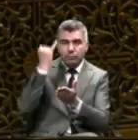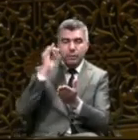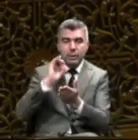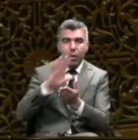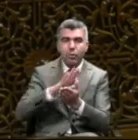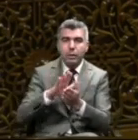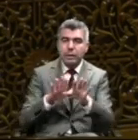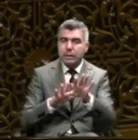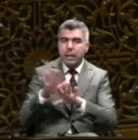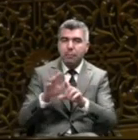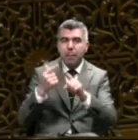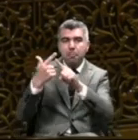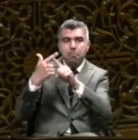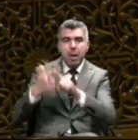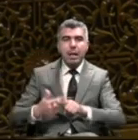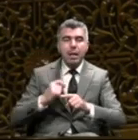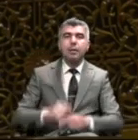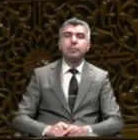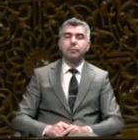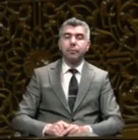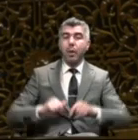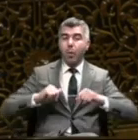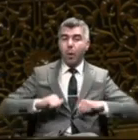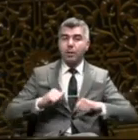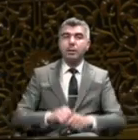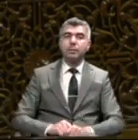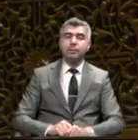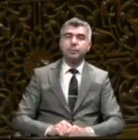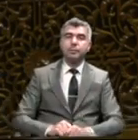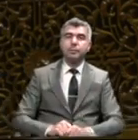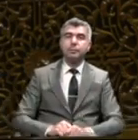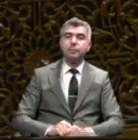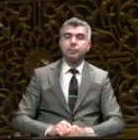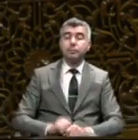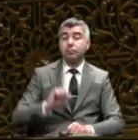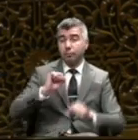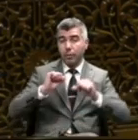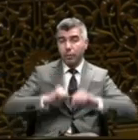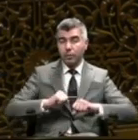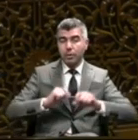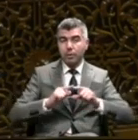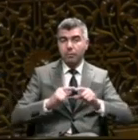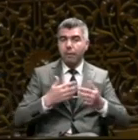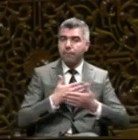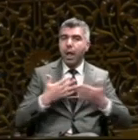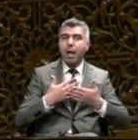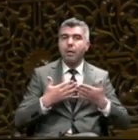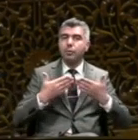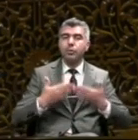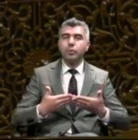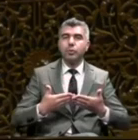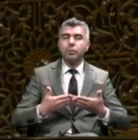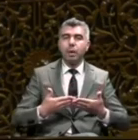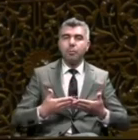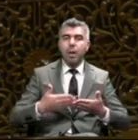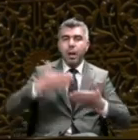الامثل للماليه العموميه سيد الوزير المحترم اننا نسجل بكل فخر واعتزاز خروج